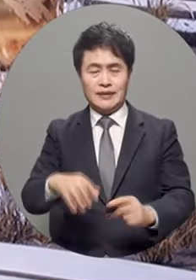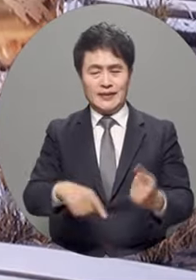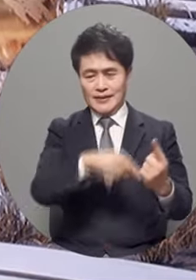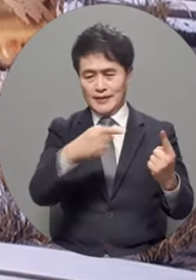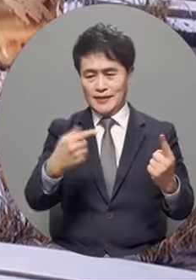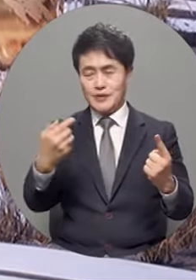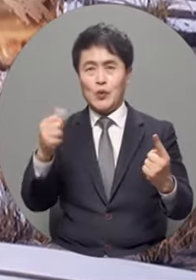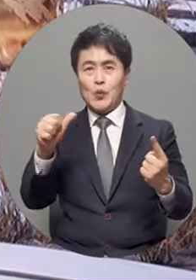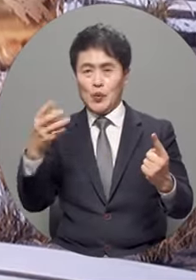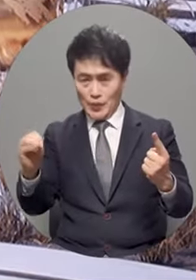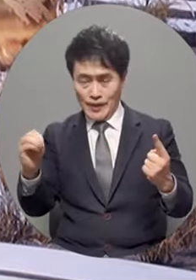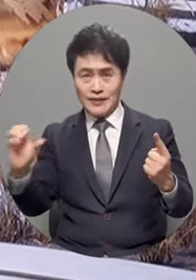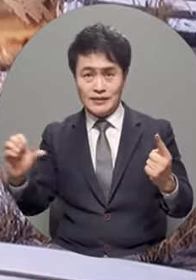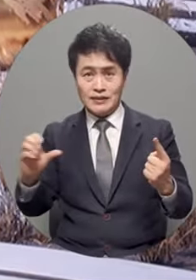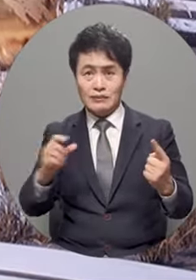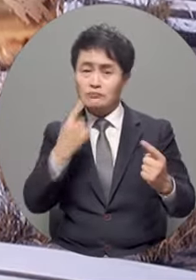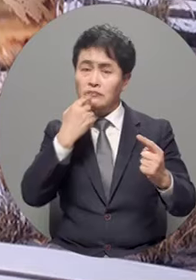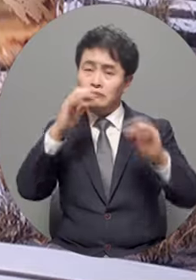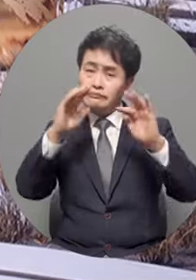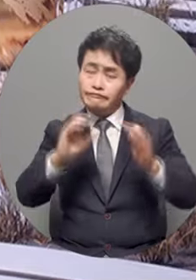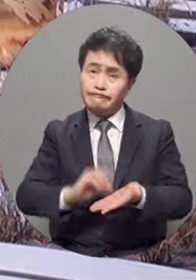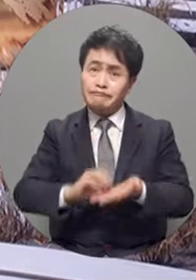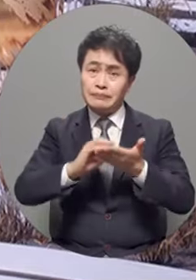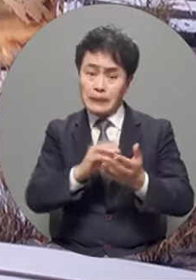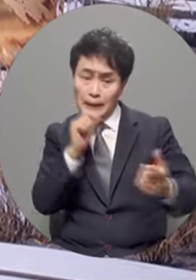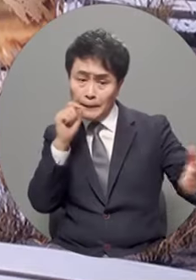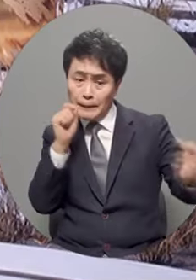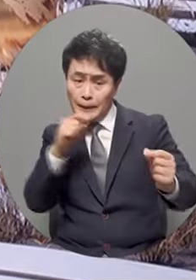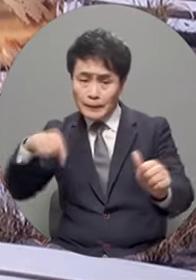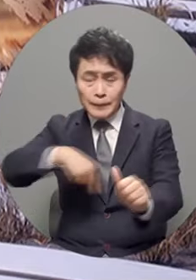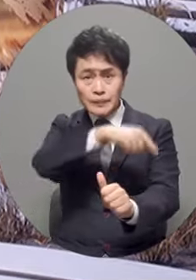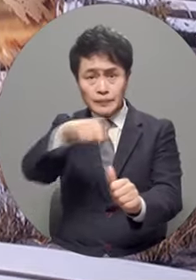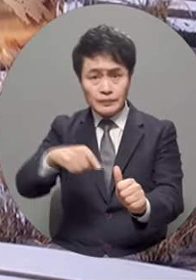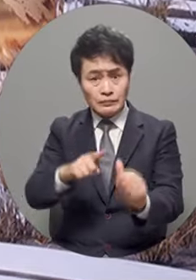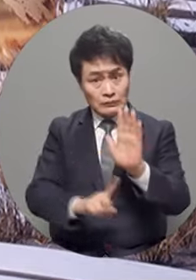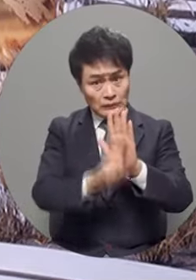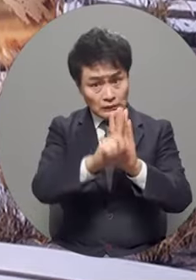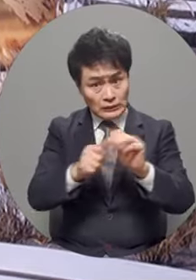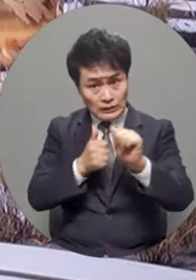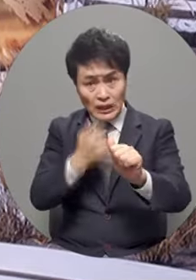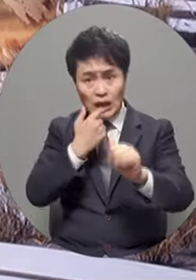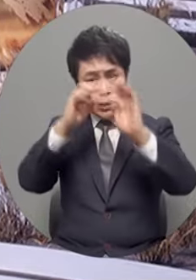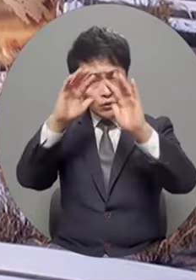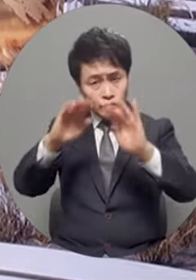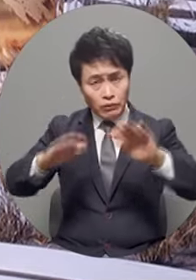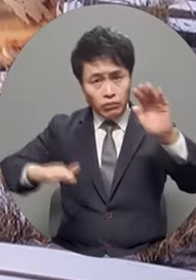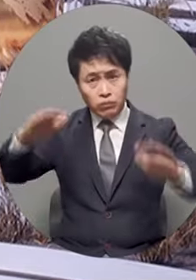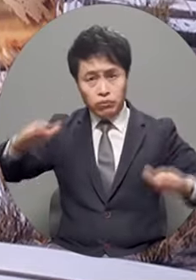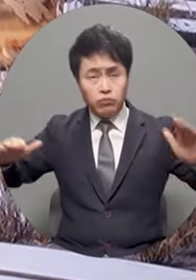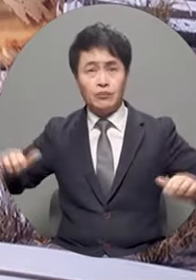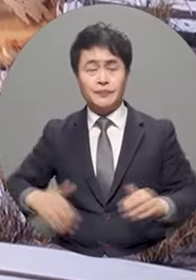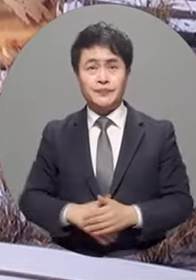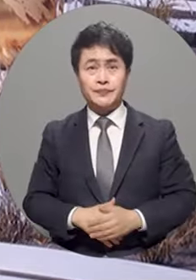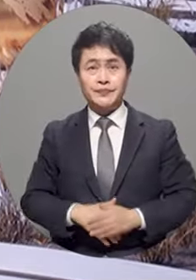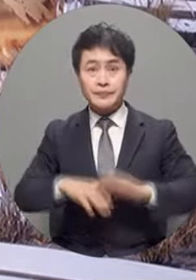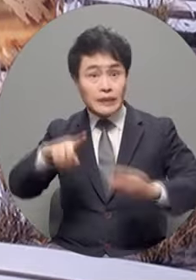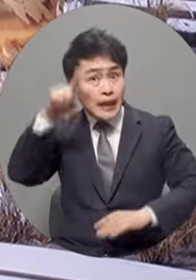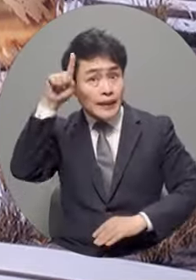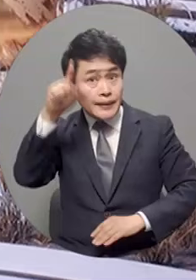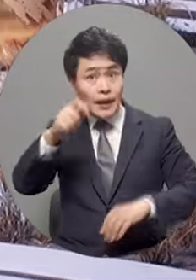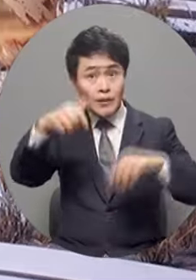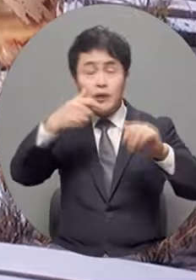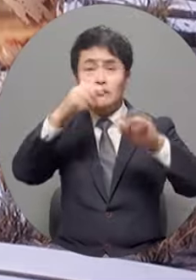많게는 5cm 남짓 내려 쌓일 텐데요. 인접한 지역 내에서도 기온에 따라 적설량의 차이를 나타내겠습니다. 내일 내린